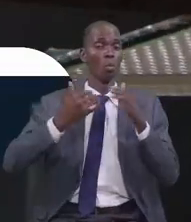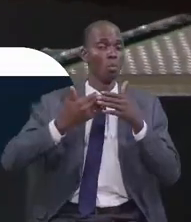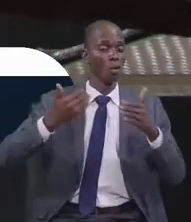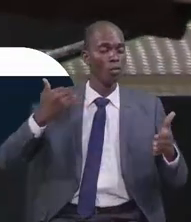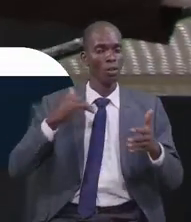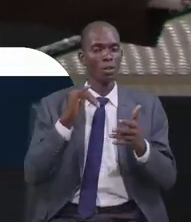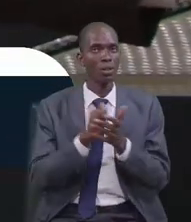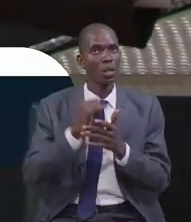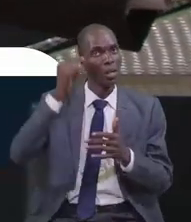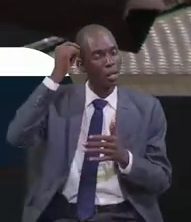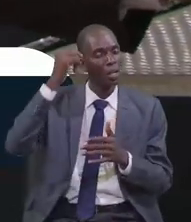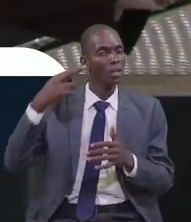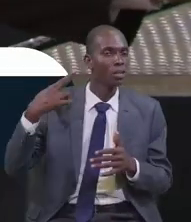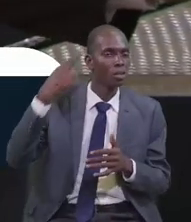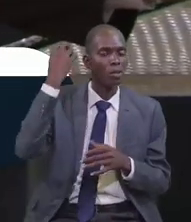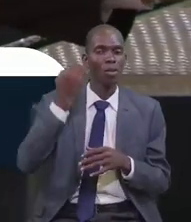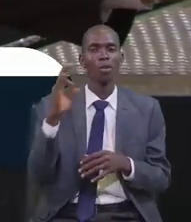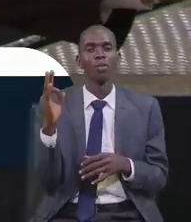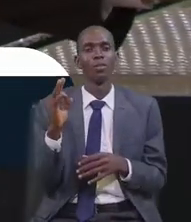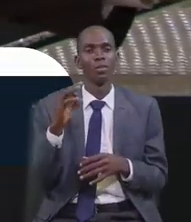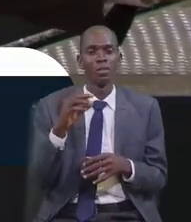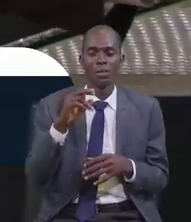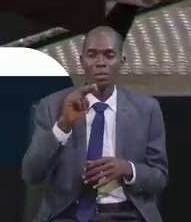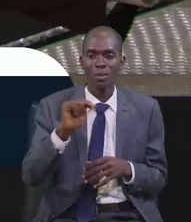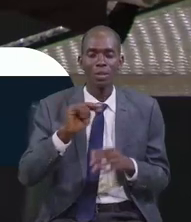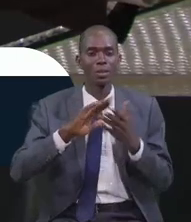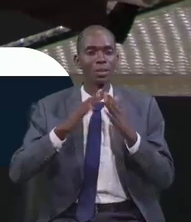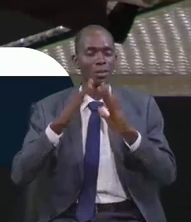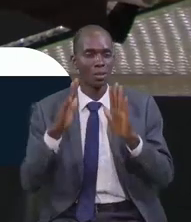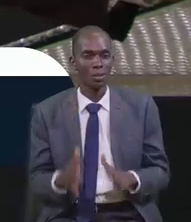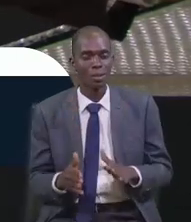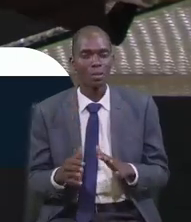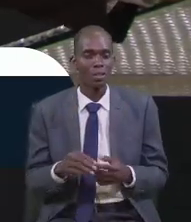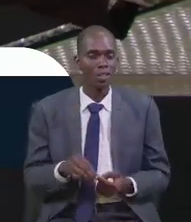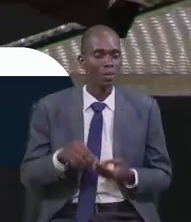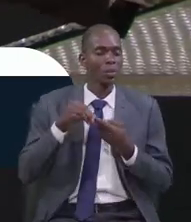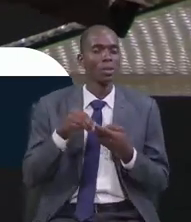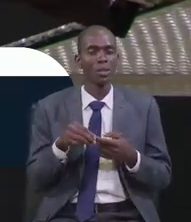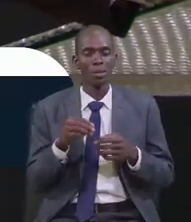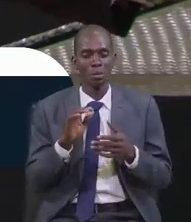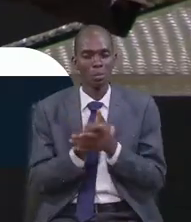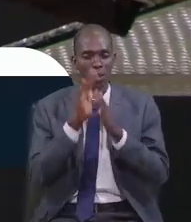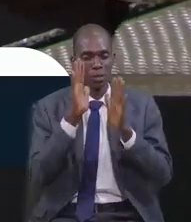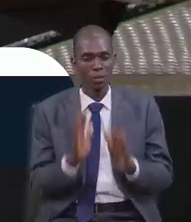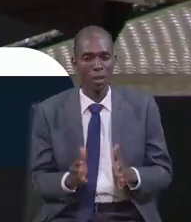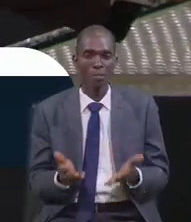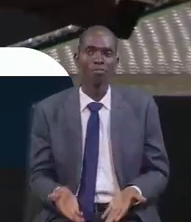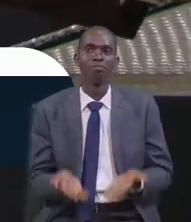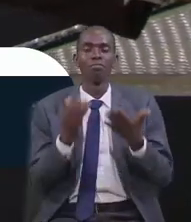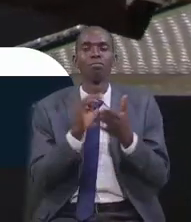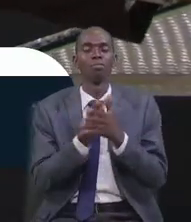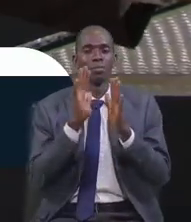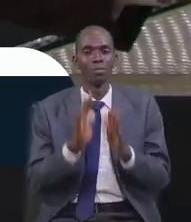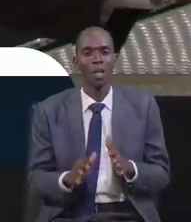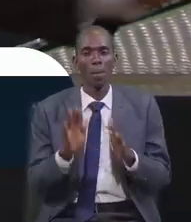Nazirien, la vie profonde. Un croyant spécial, un croyant exalté, un croyant qui croit à la